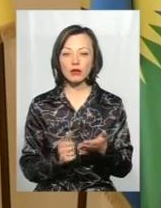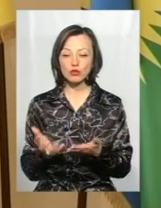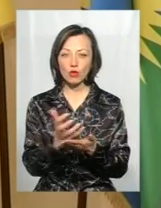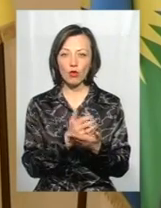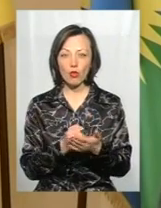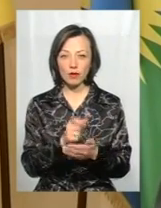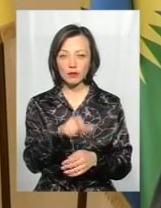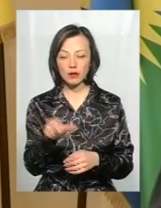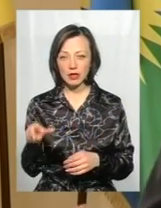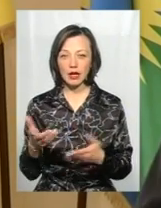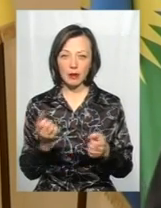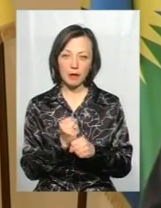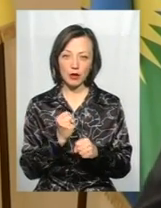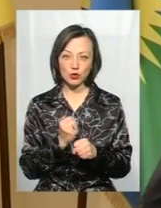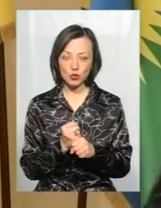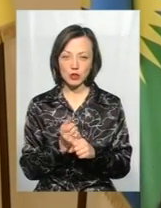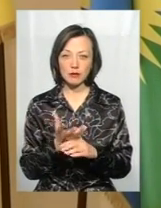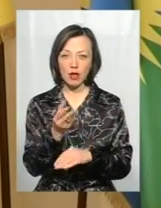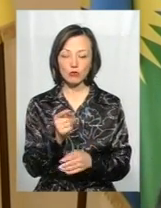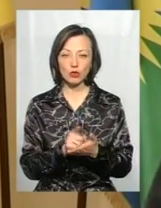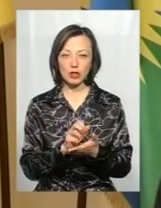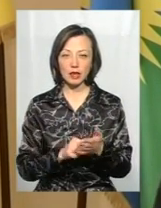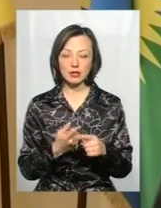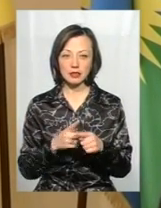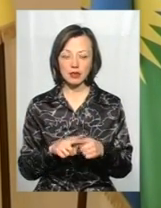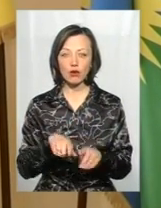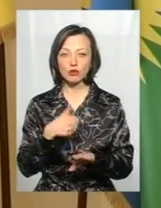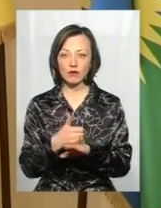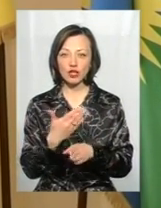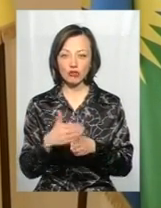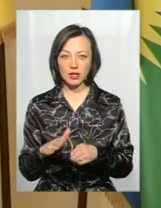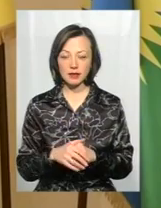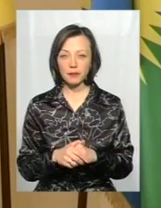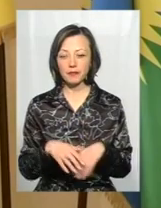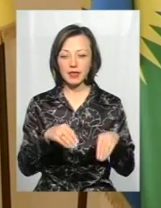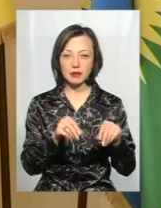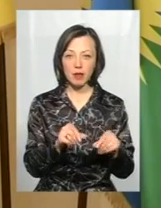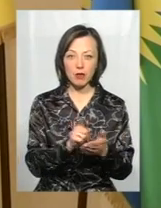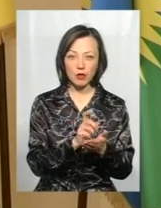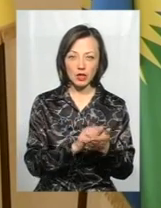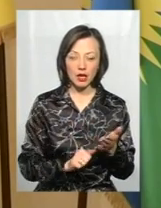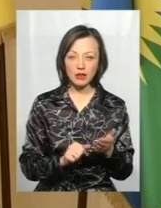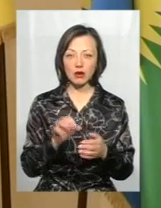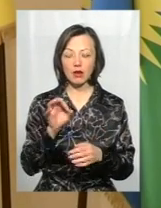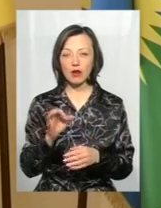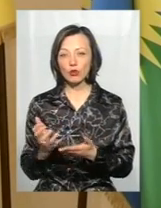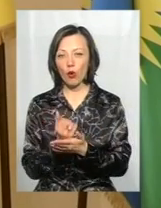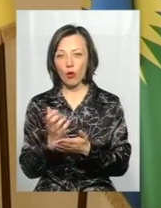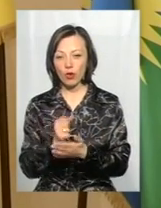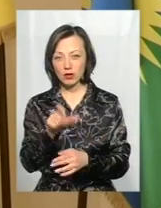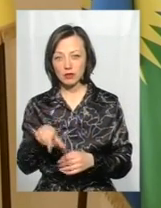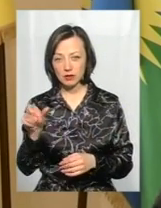фізичних осіб, з тих людей, які працюють і сплачуються податки, це теж основна частка. Тобто земельний податок з доходів фізичних осіб